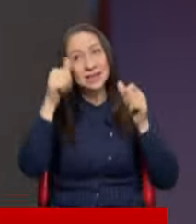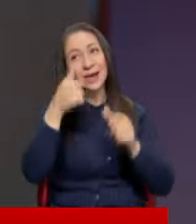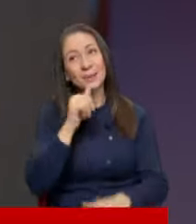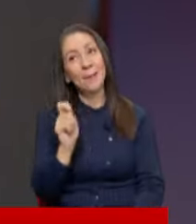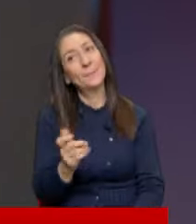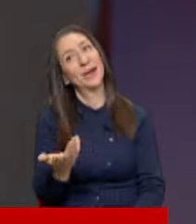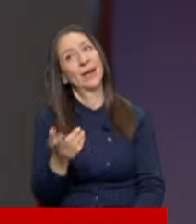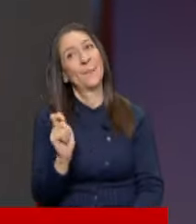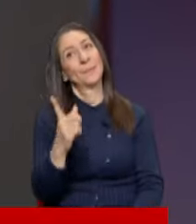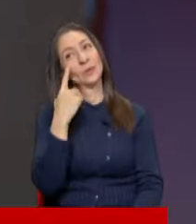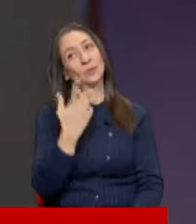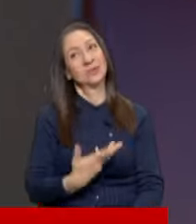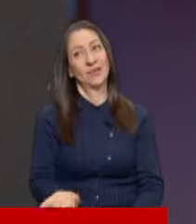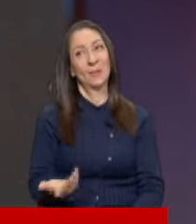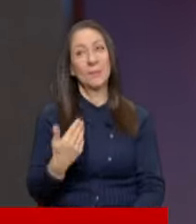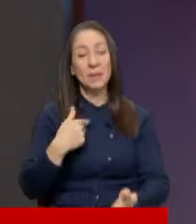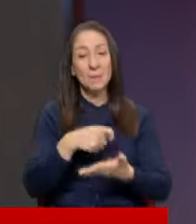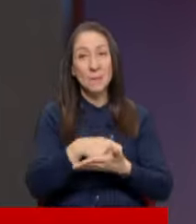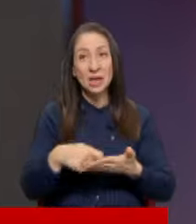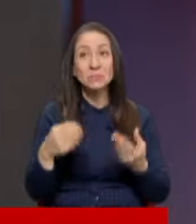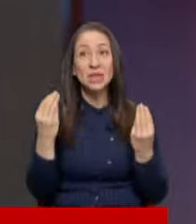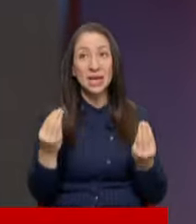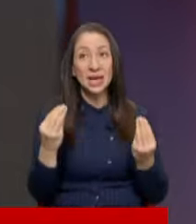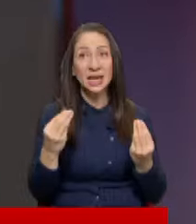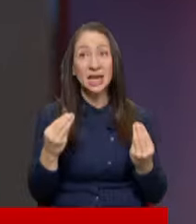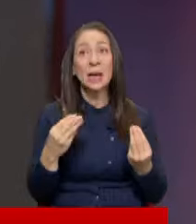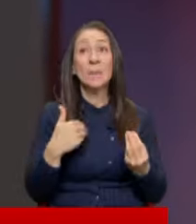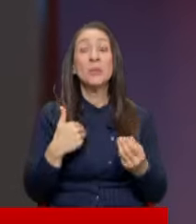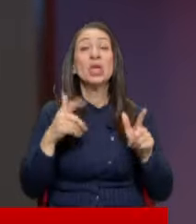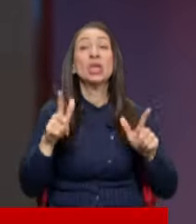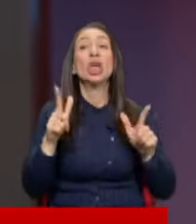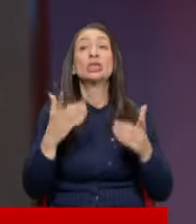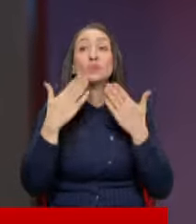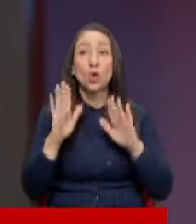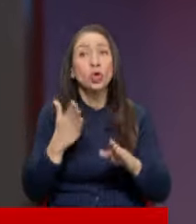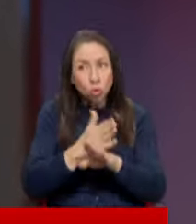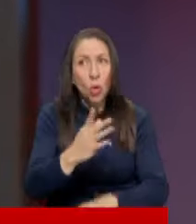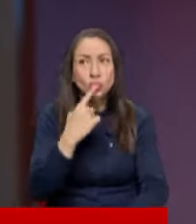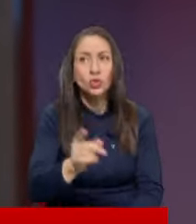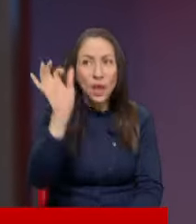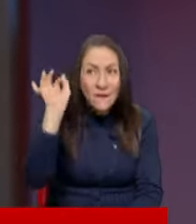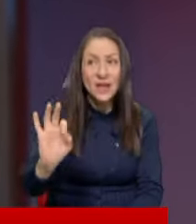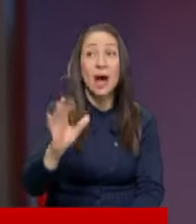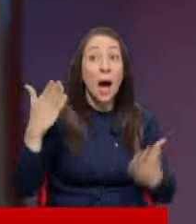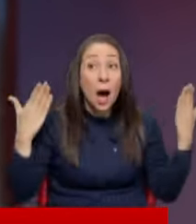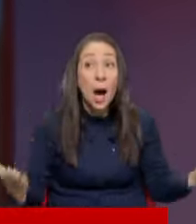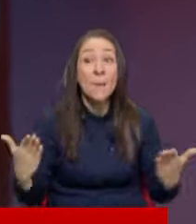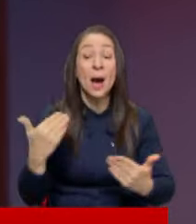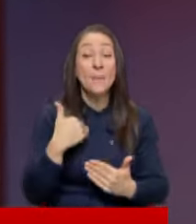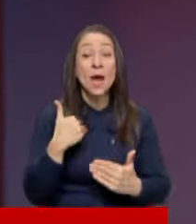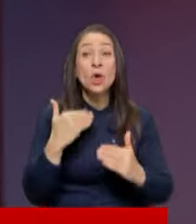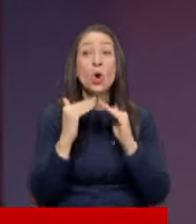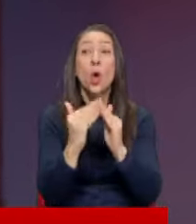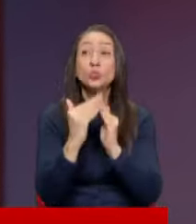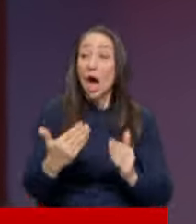Yapma ya Yapma gözünü seveyim benim maaşım iyi benim ihtiyacım yok doğru diyorsun ama ben